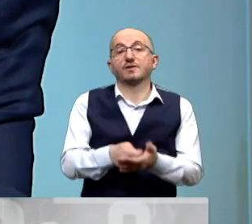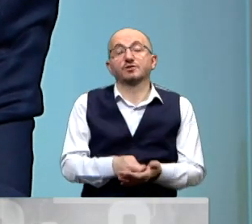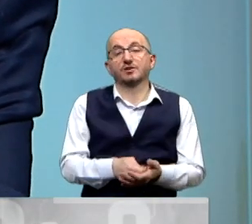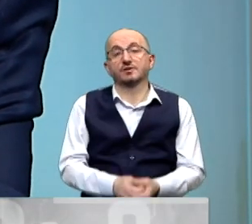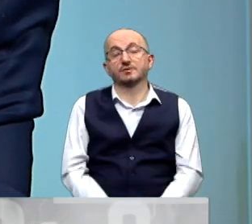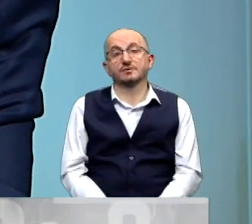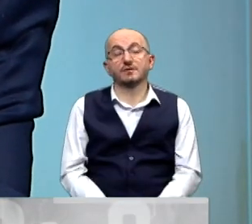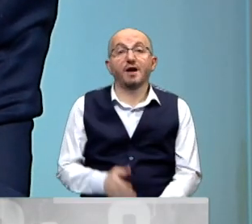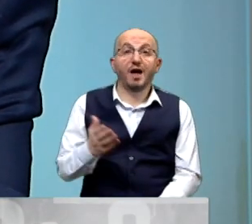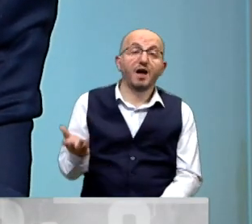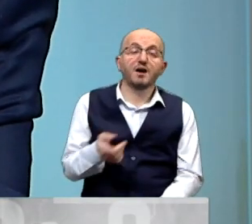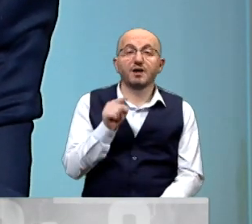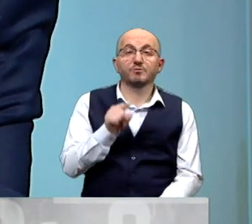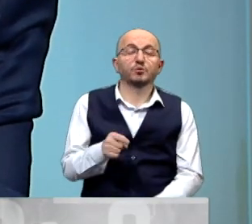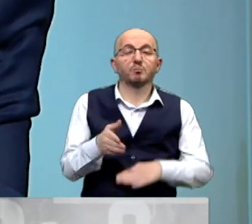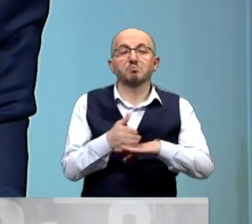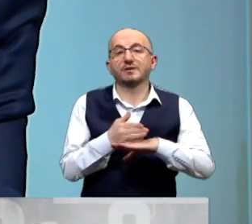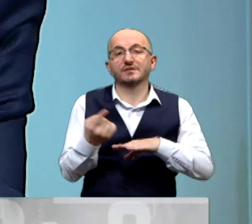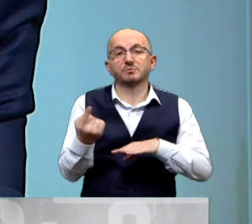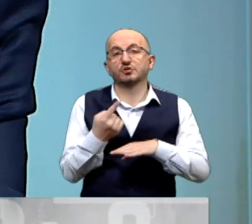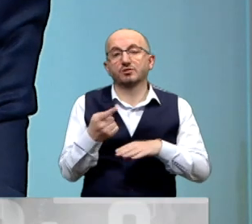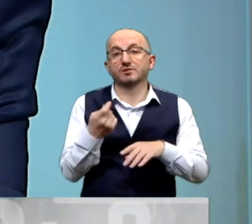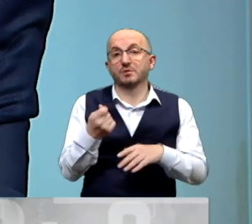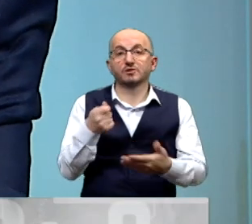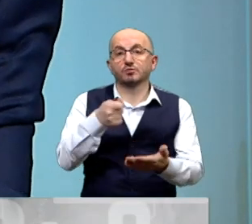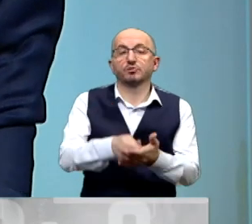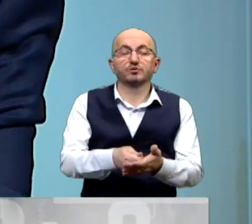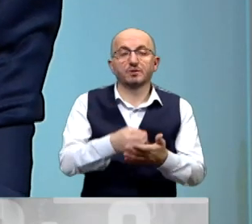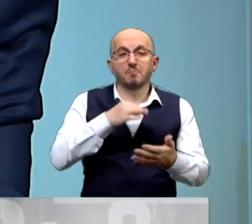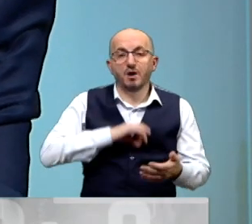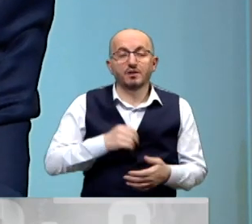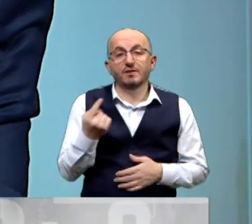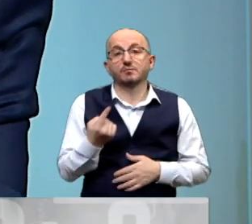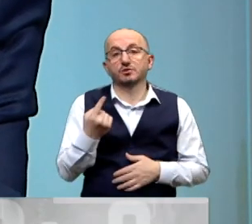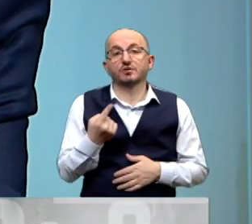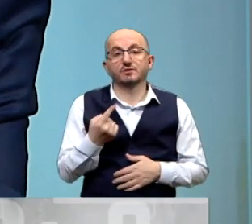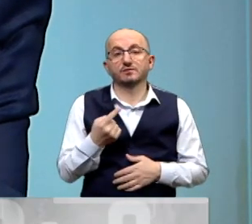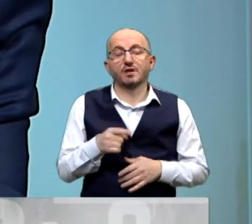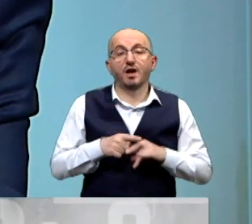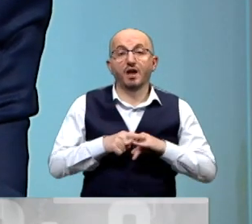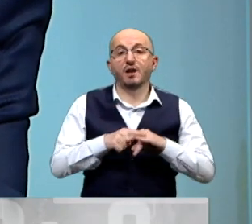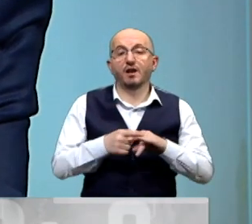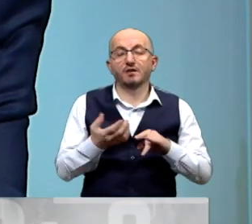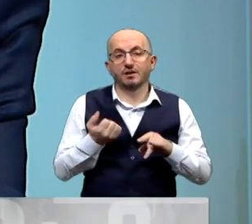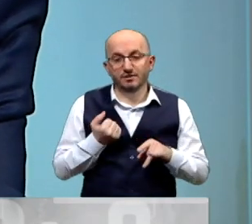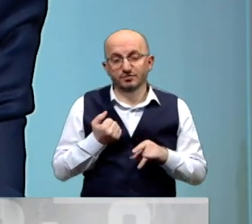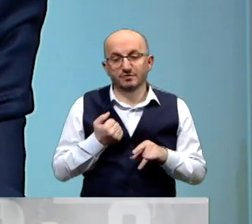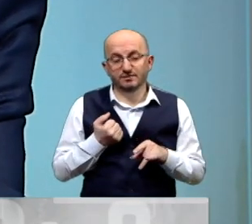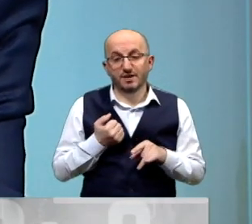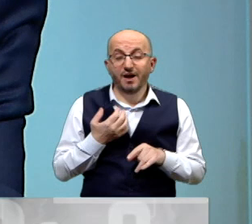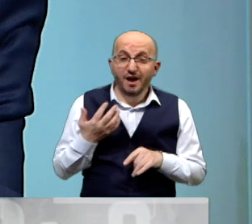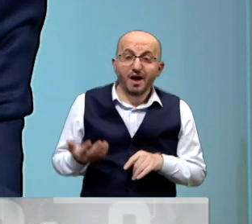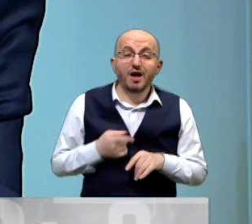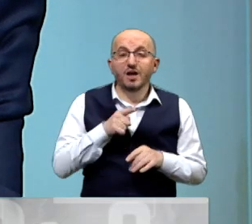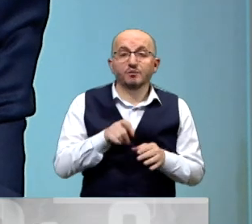Eğer bu maddi bir şeyse bedelini ödeyecek manevi bir şeyse gıybetse helallik alacak Eğer